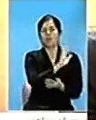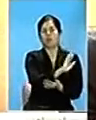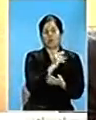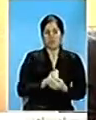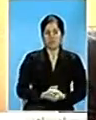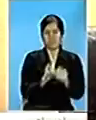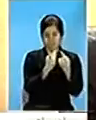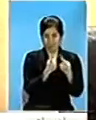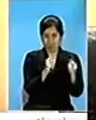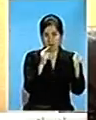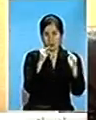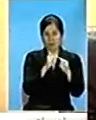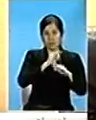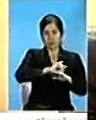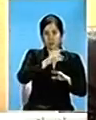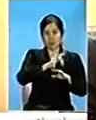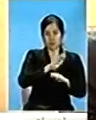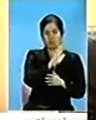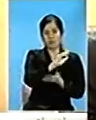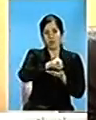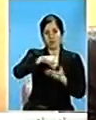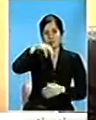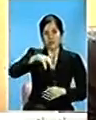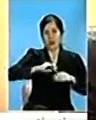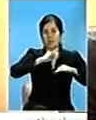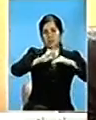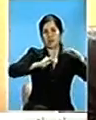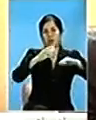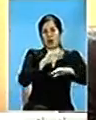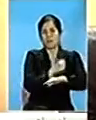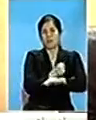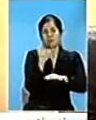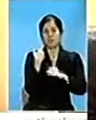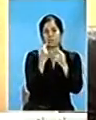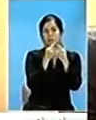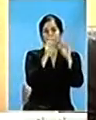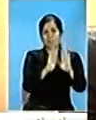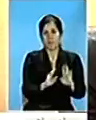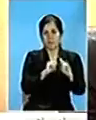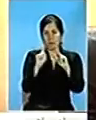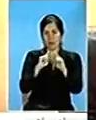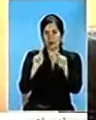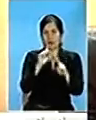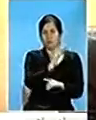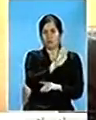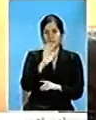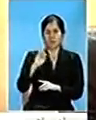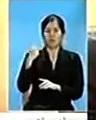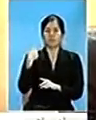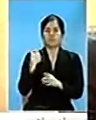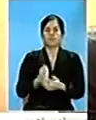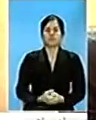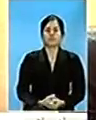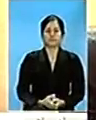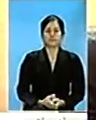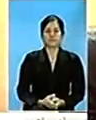แตกต่างจากธรรมชาติของสภาพัฒนาการเมืองที่มีความหลากหลายและเป็นธรรมชาติของคนที่ทำงานในพื้นที่มากกว่